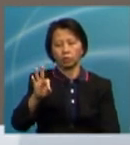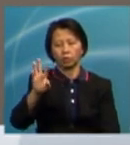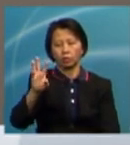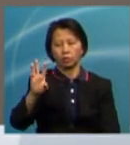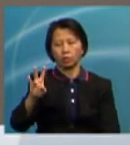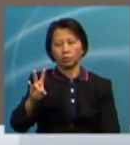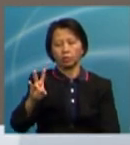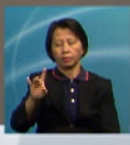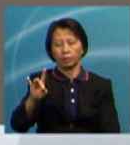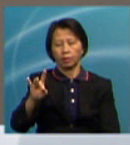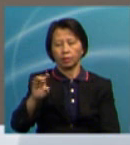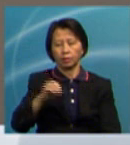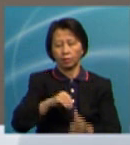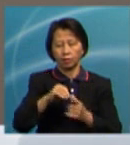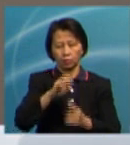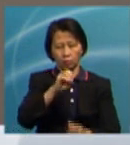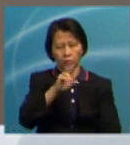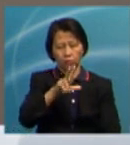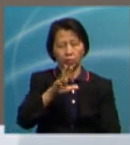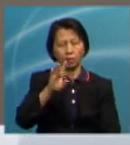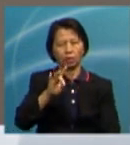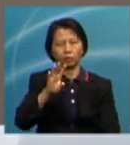0387775698 atau